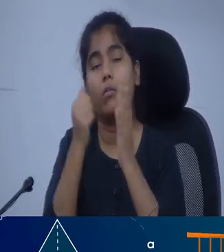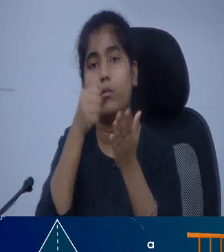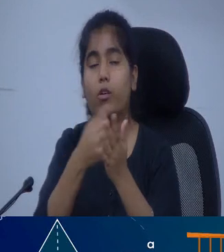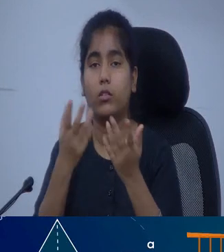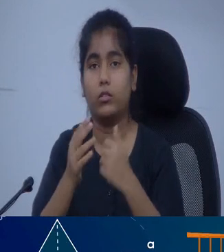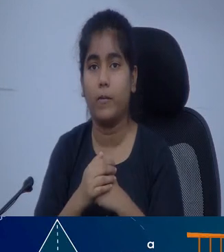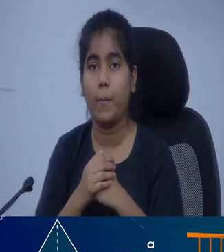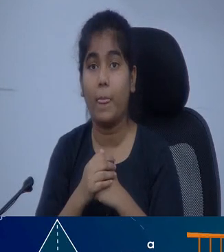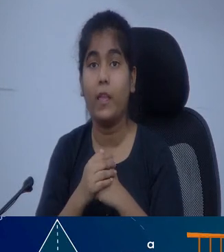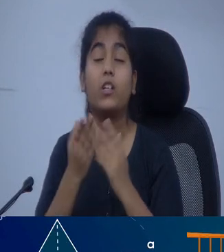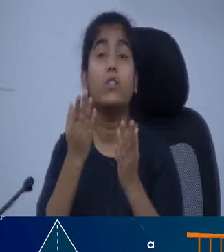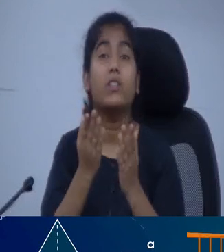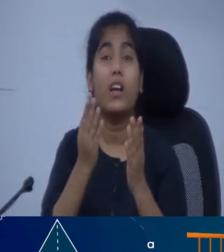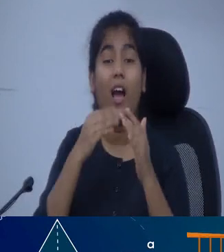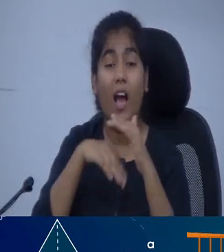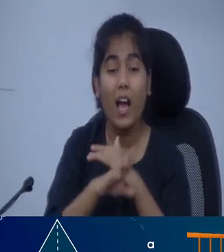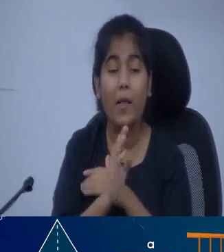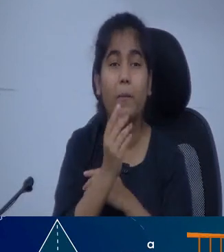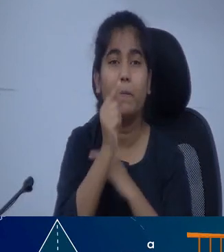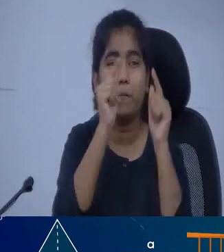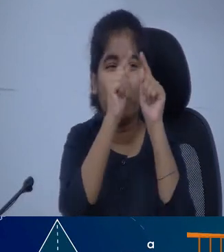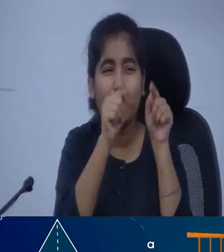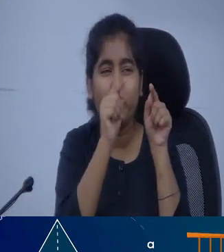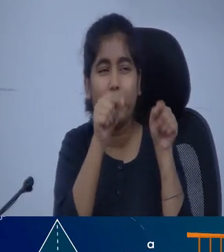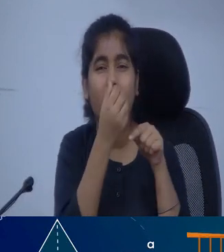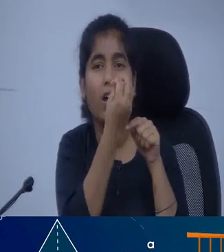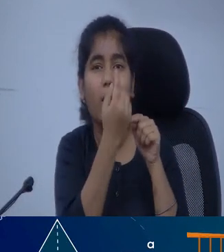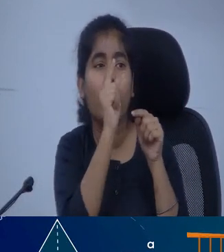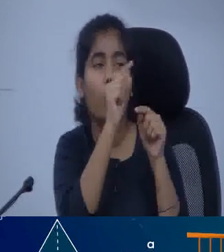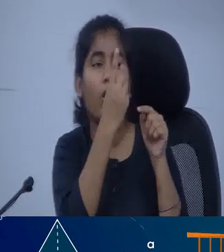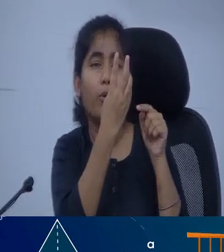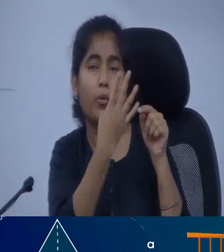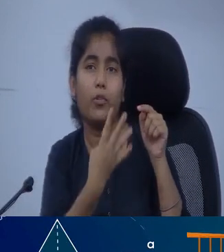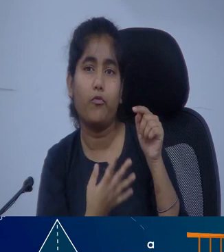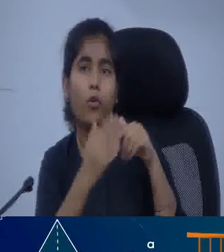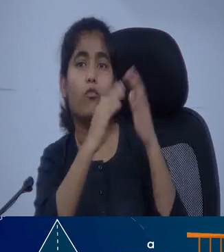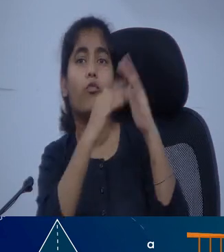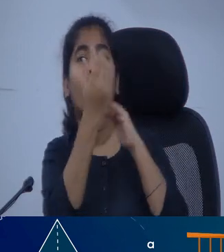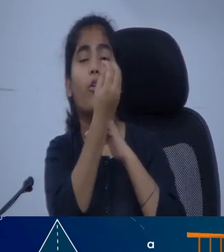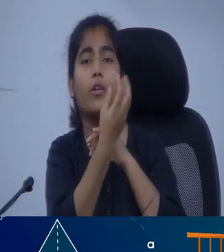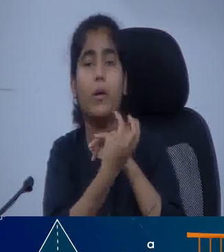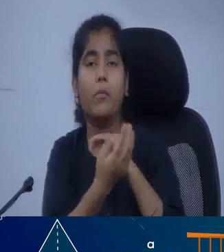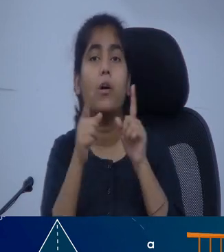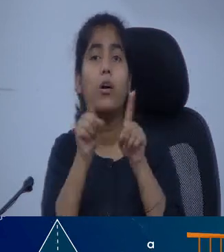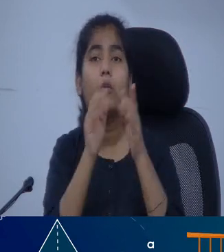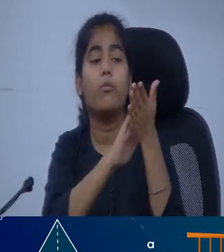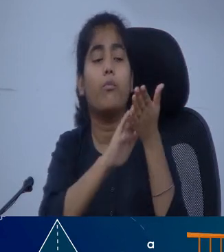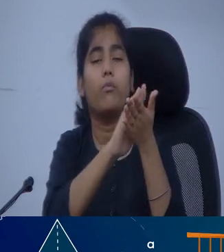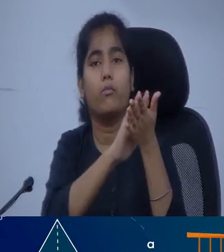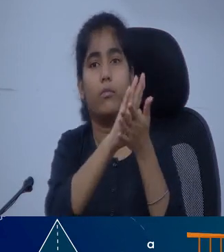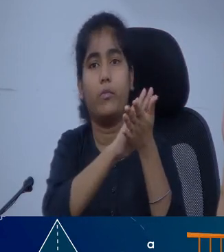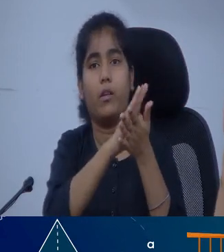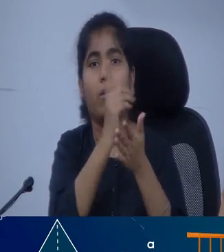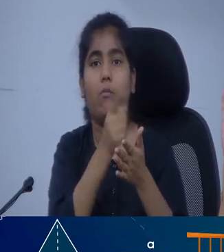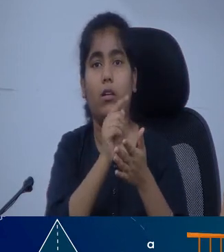और बंद हो रहा है और उनको कहाँ पर अपनी व्हीलचेयर को एग्जिट करना है. चौथा, उसके अंदर में जो बटन्स हैं वो ब्रेल में भी होने चाहिए. ब्रेल क्या होता है? ब्रेल